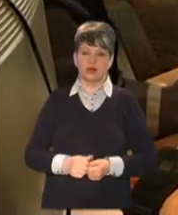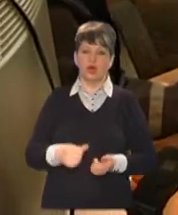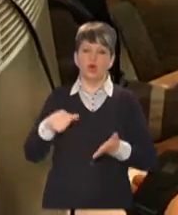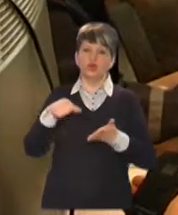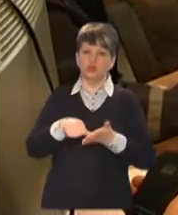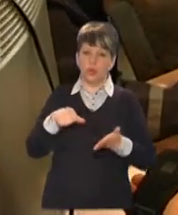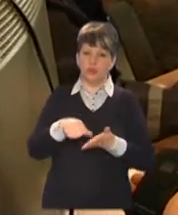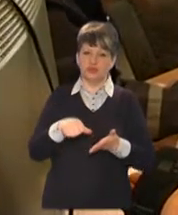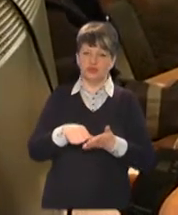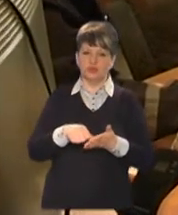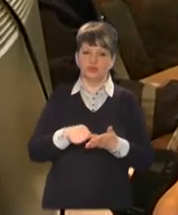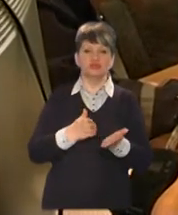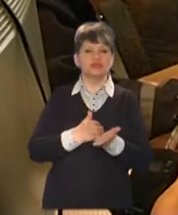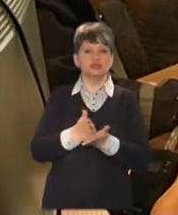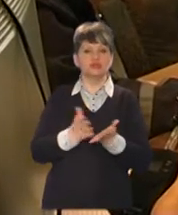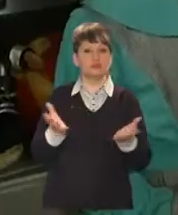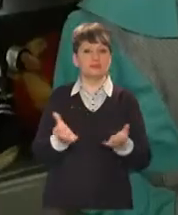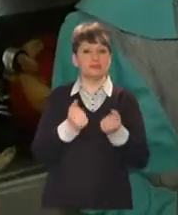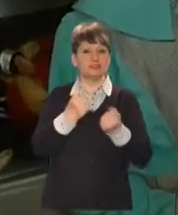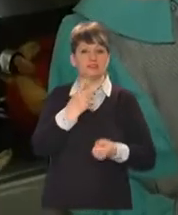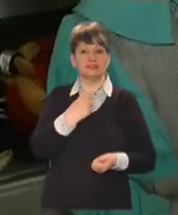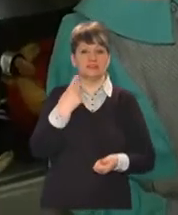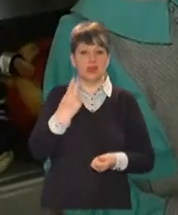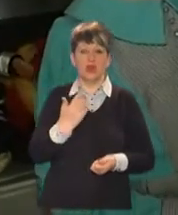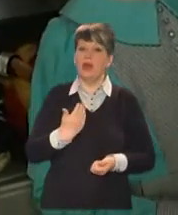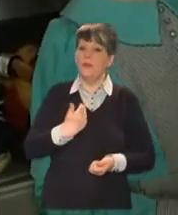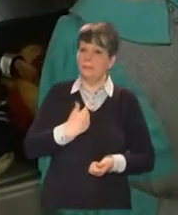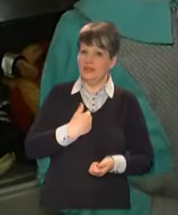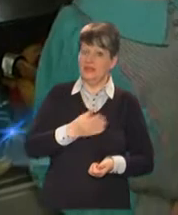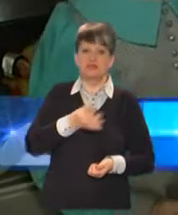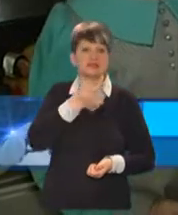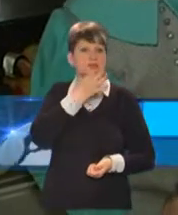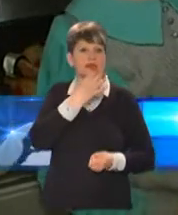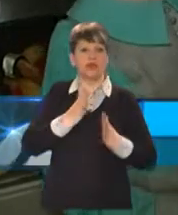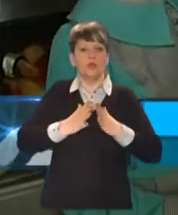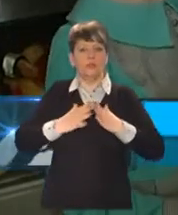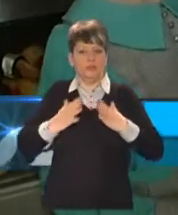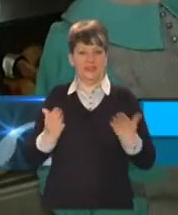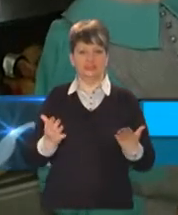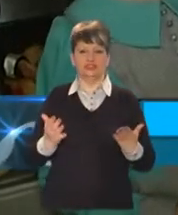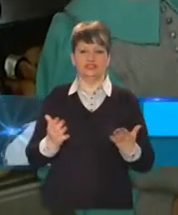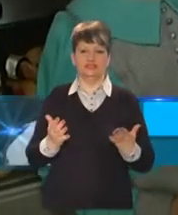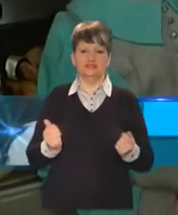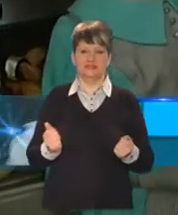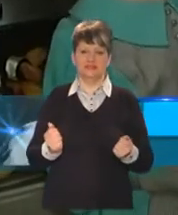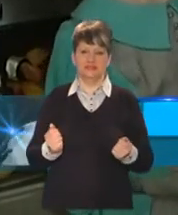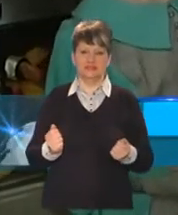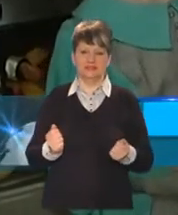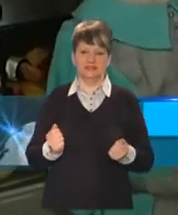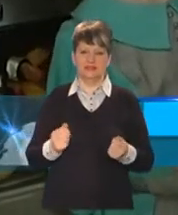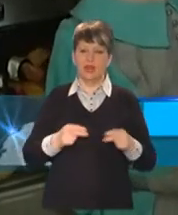Покажи, служба присутня. Служба порятунку. Мені там сподобалось найбільше